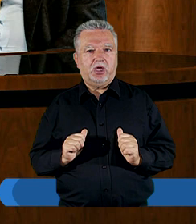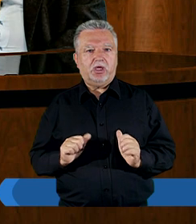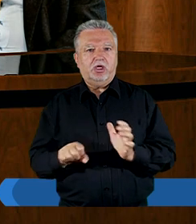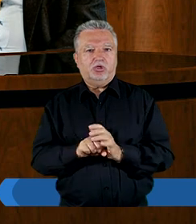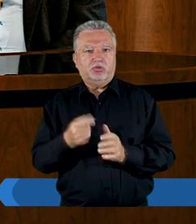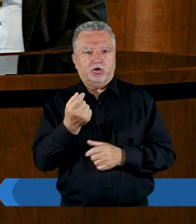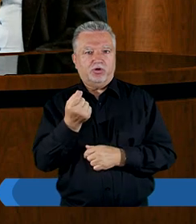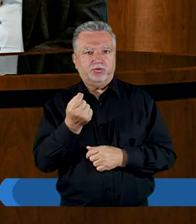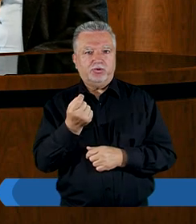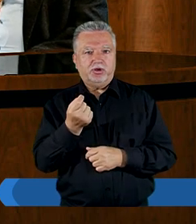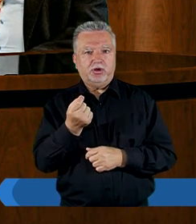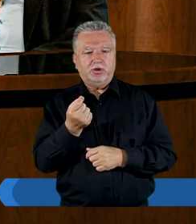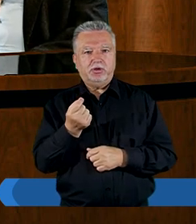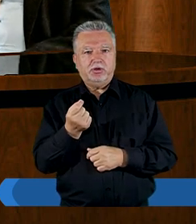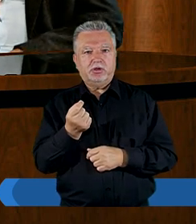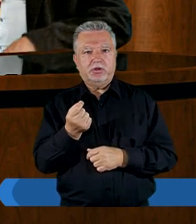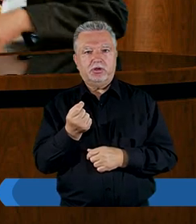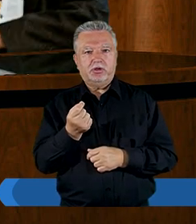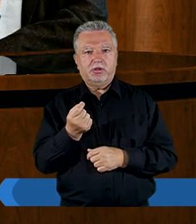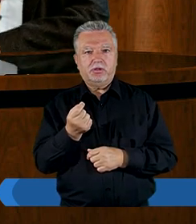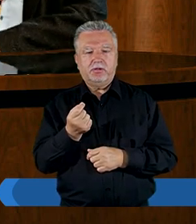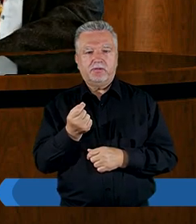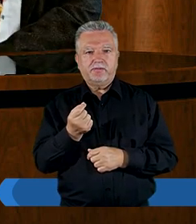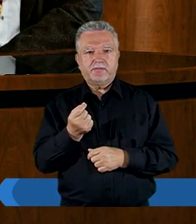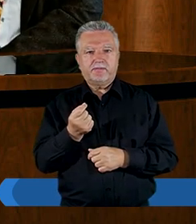do chwili nawet tej Golgoty,